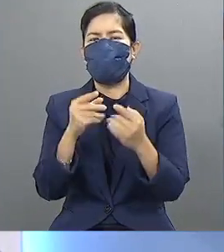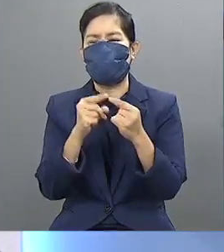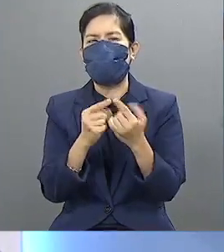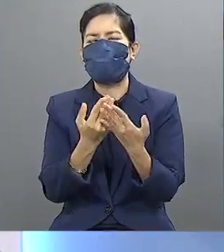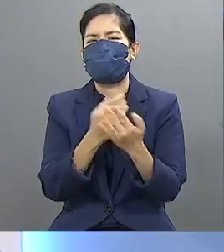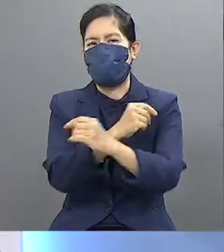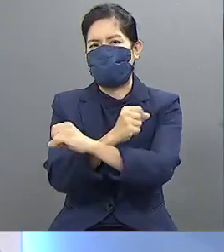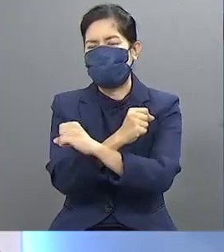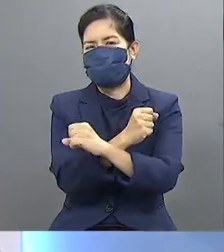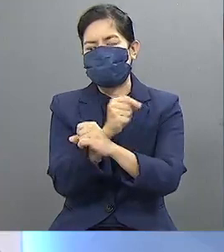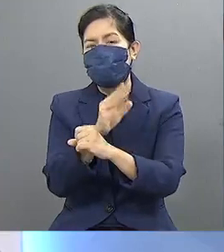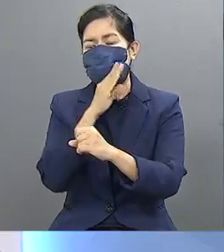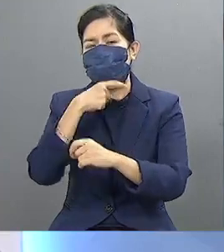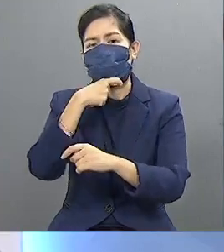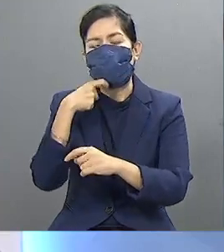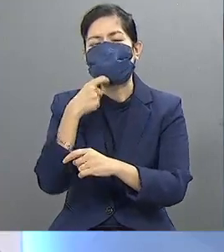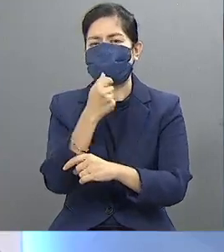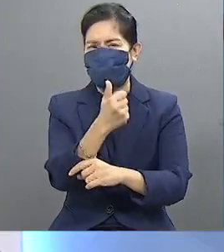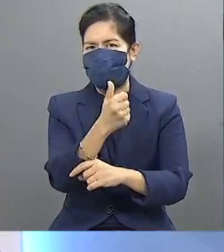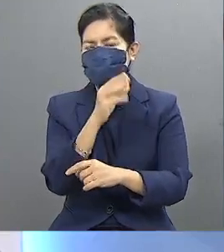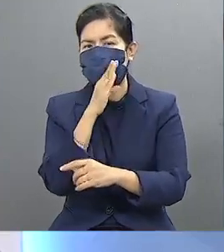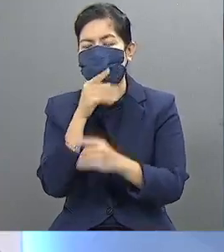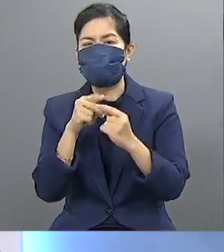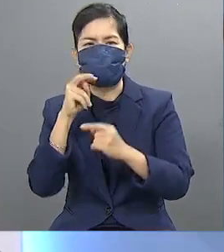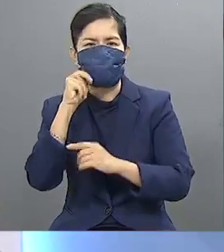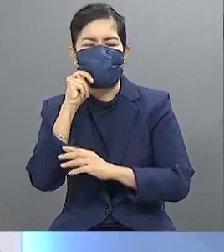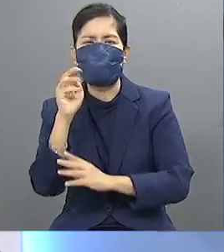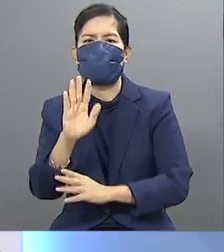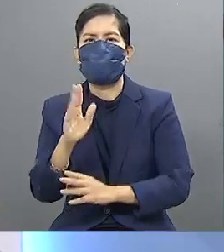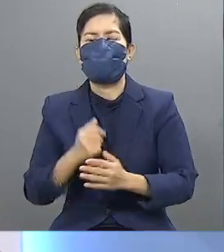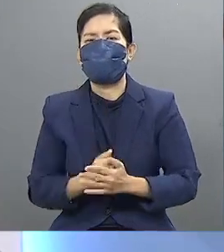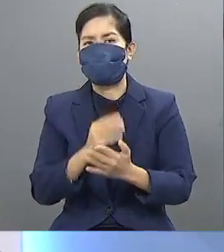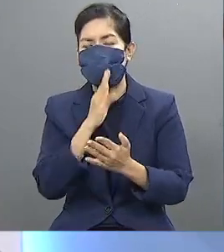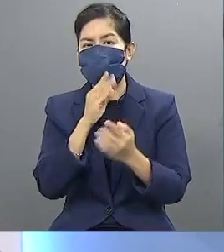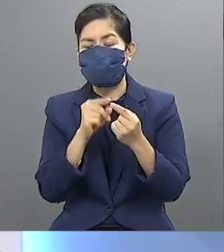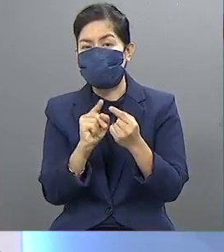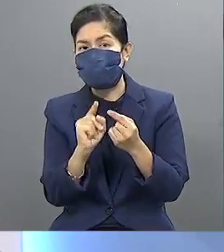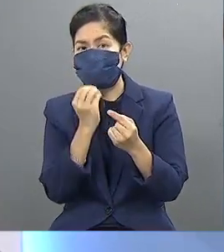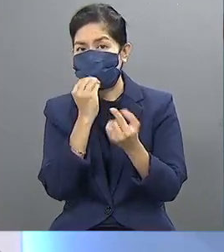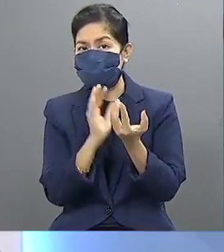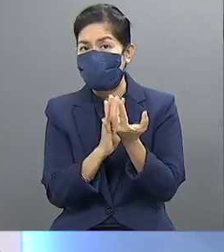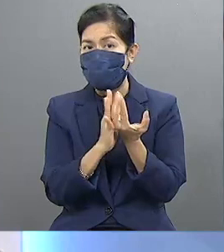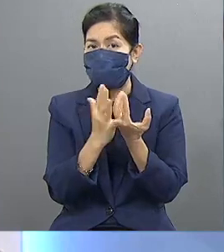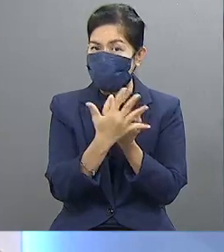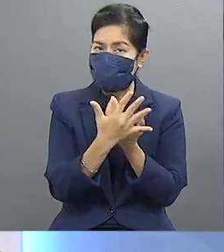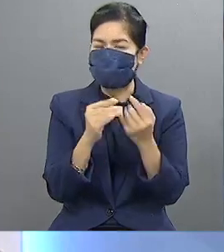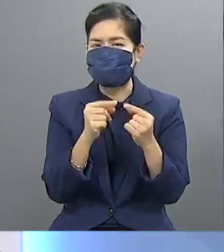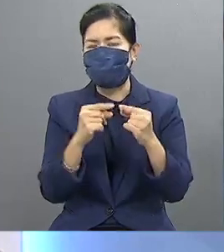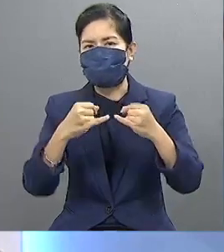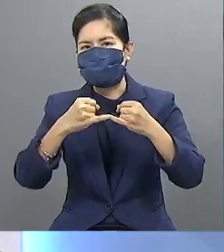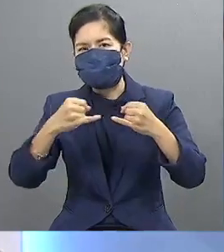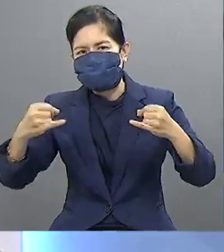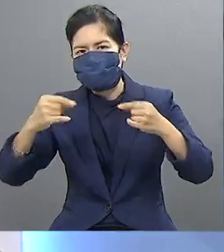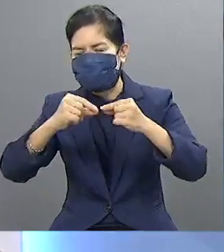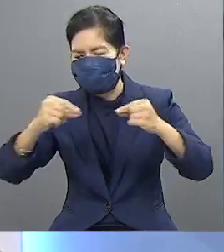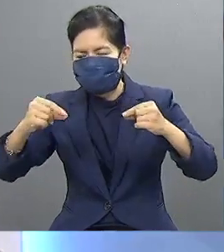ก็กินเฉพาะเส้นกินพวกเต้าหู้กินผักกินเนื้อสัตว์แต่ว่าจะกินน้ำแกงมากนักอันนั้นก็จะทำให้ลดโซเดียมไปได้นะครับ